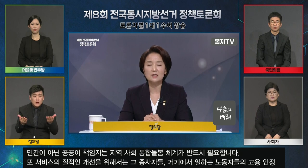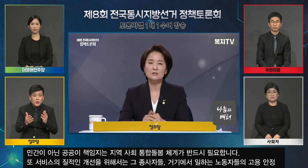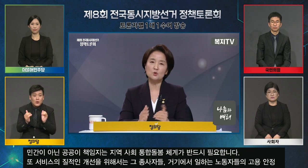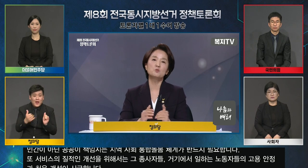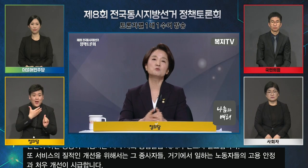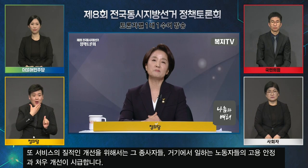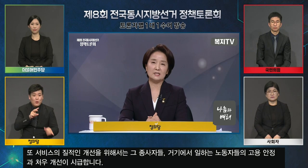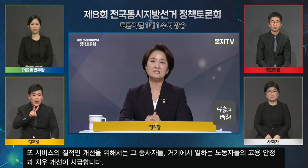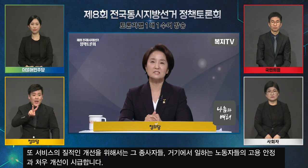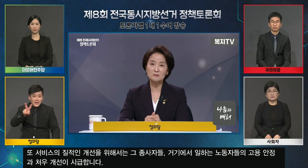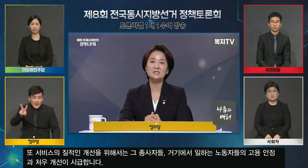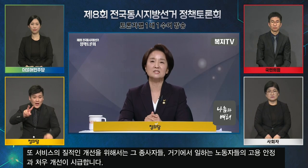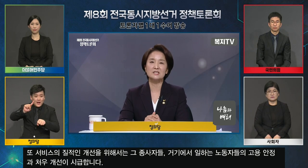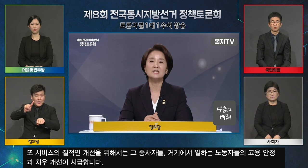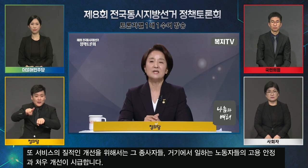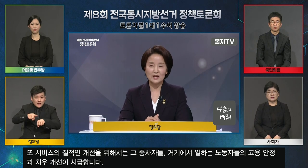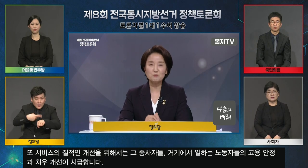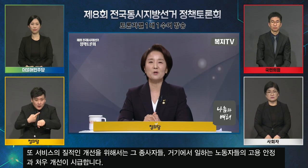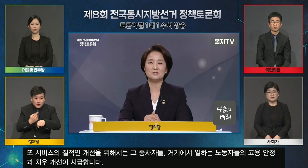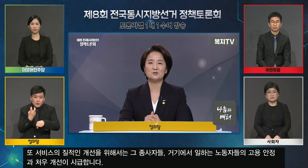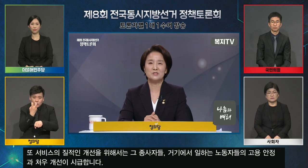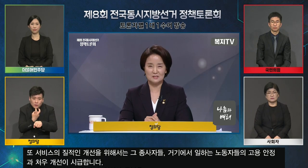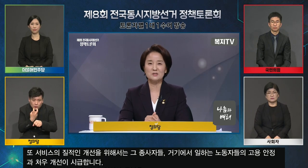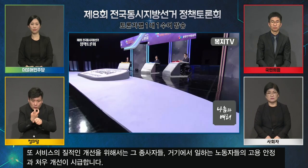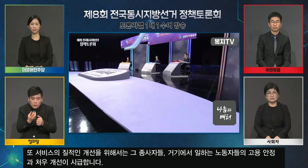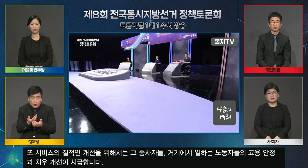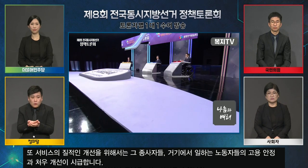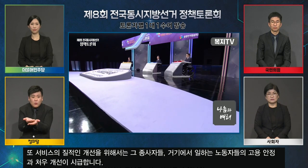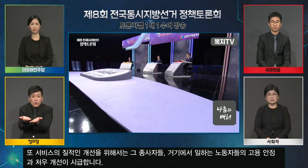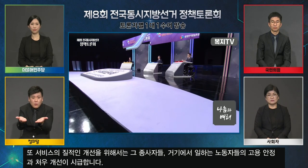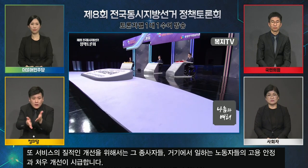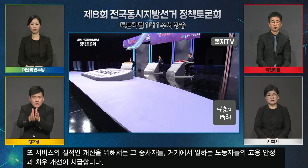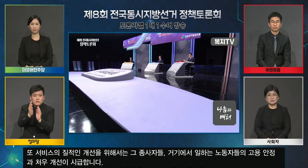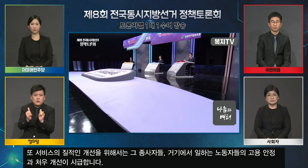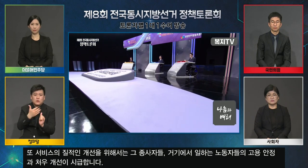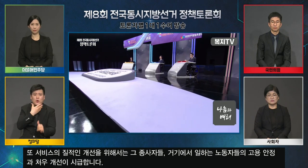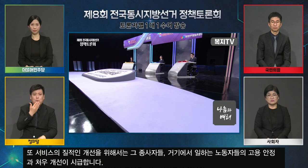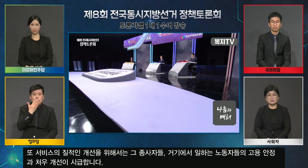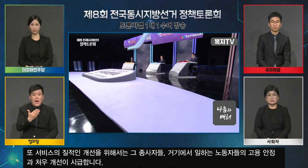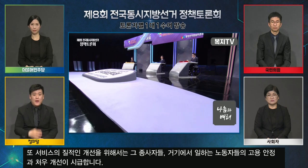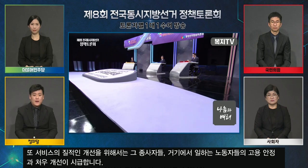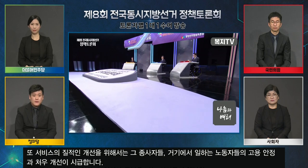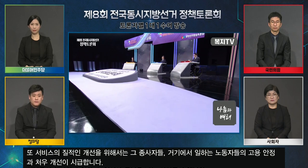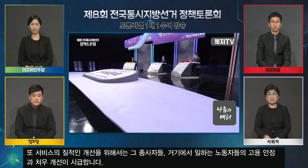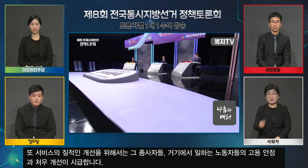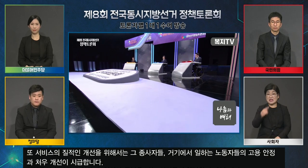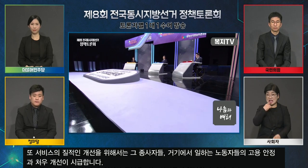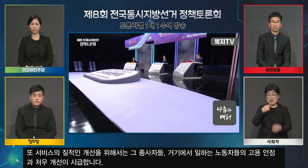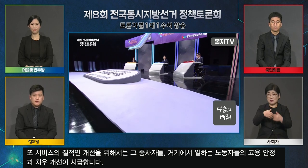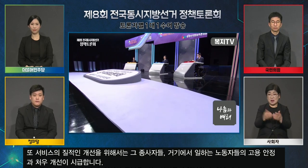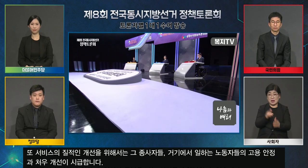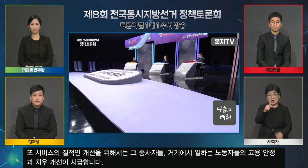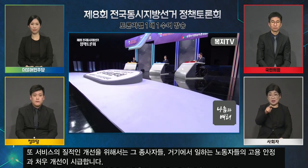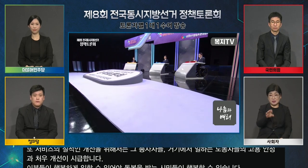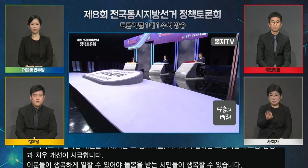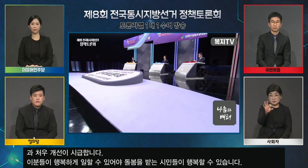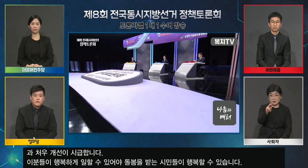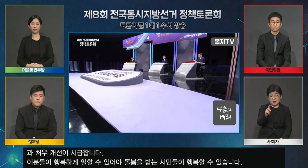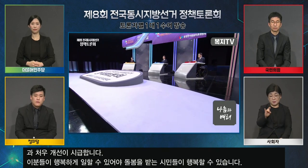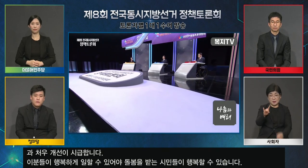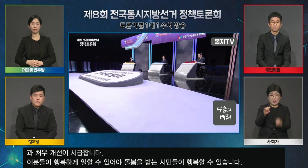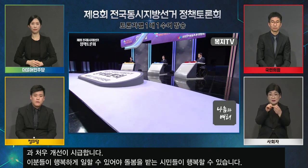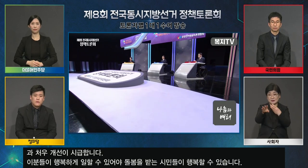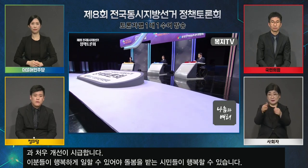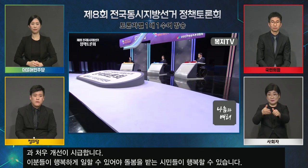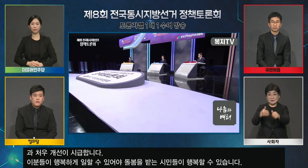수 있어야 돌봄을 받는 시민들이 행복할 수 있습니다. 더불어민주당 김영배 국회의원 답변해 주시죠.